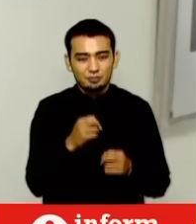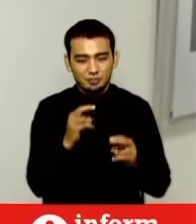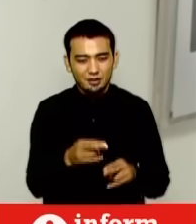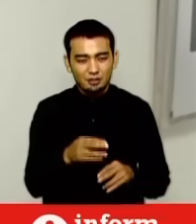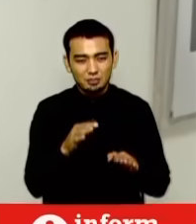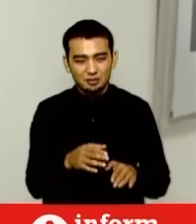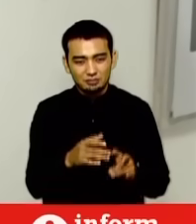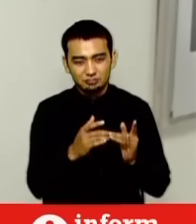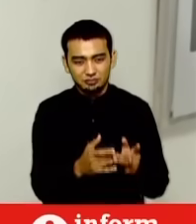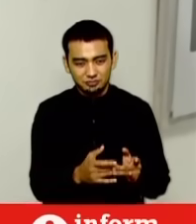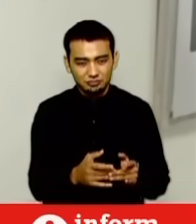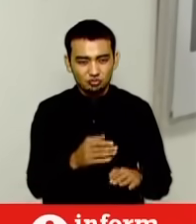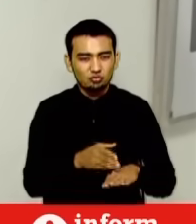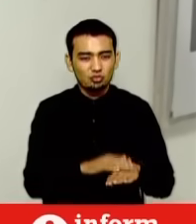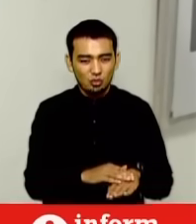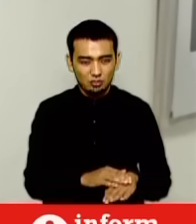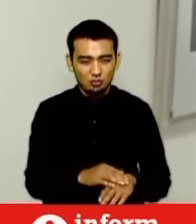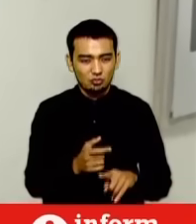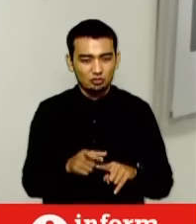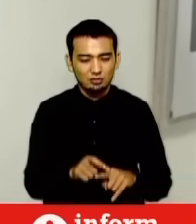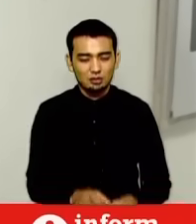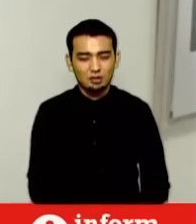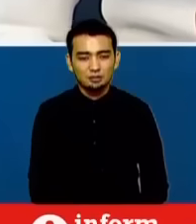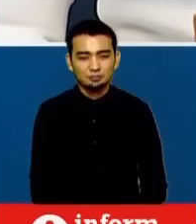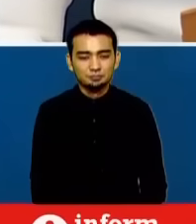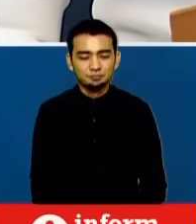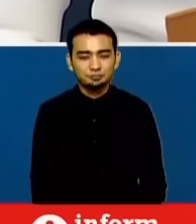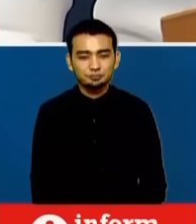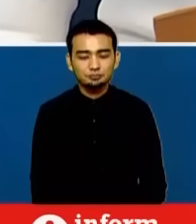жатқан жатуына байланысты жағдайы өте ауыр.